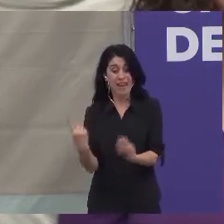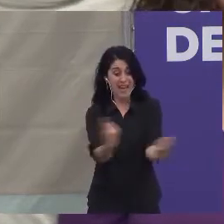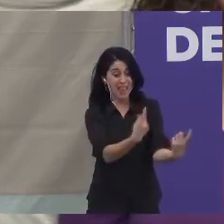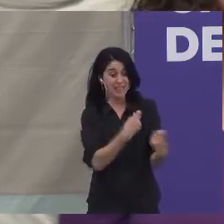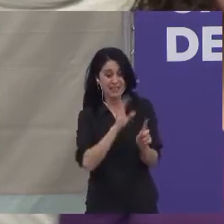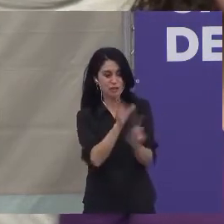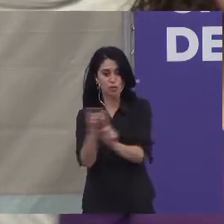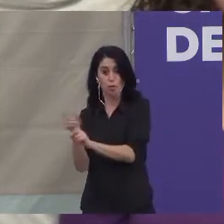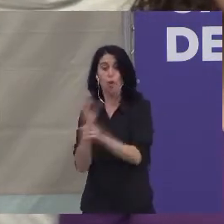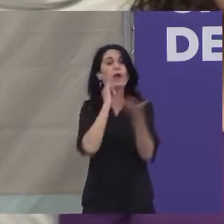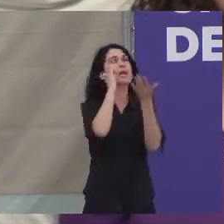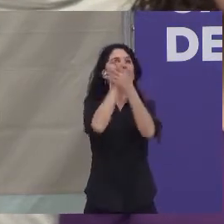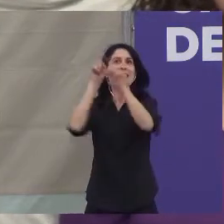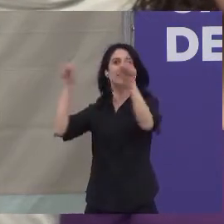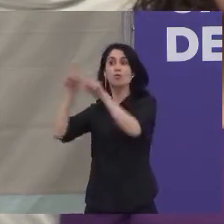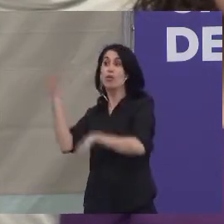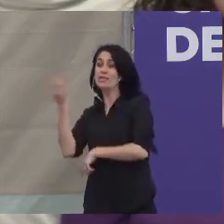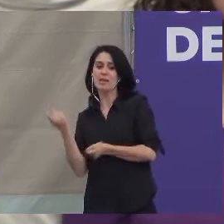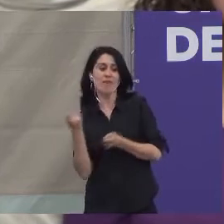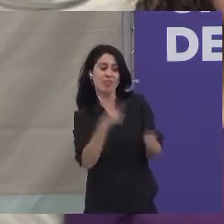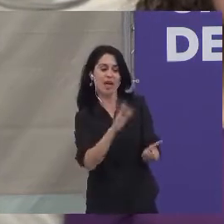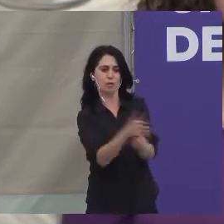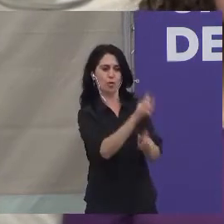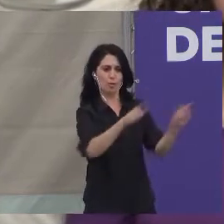gent des de les institucions.